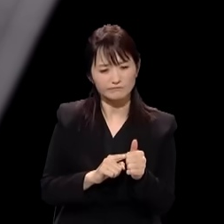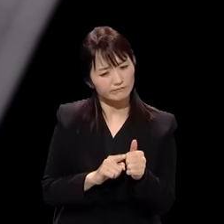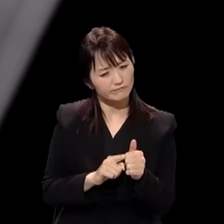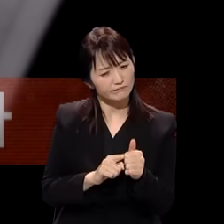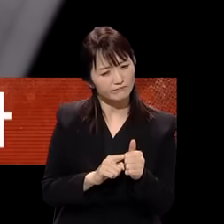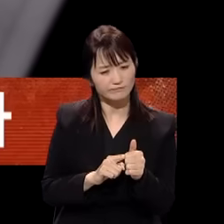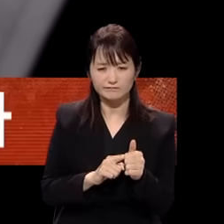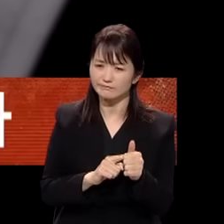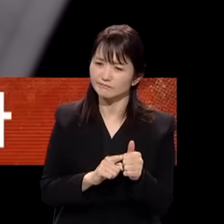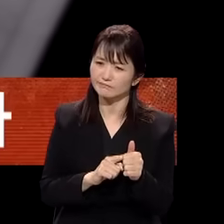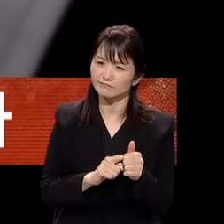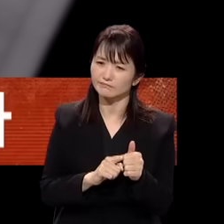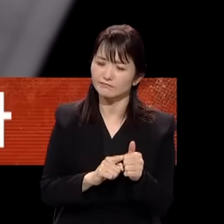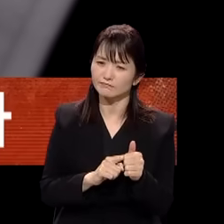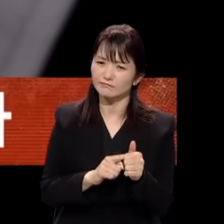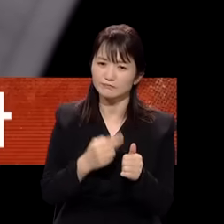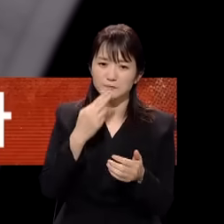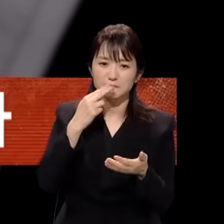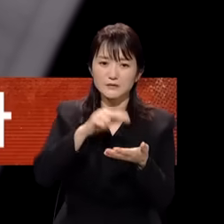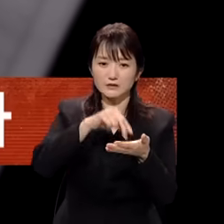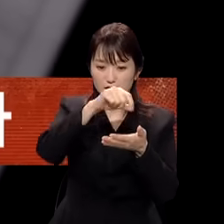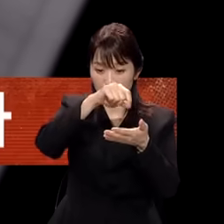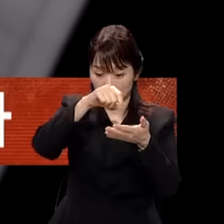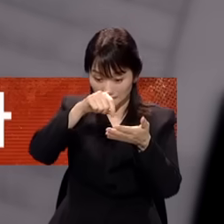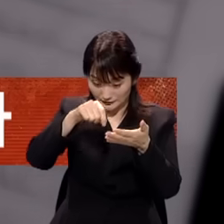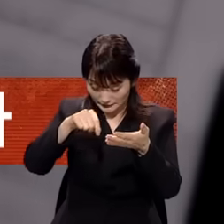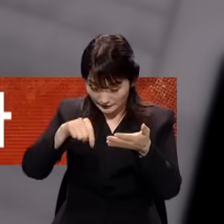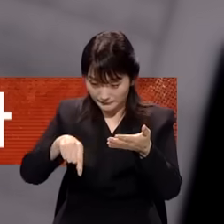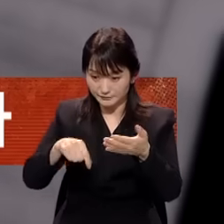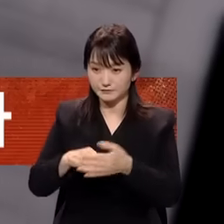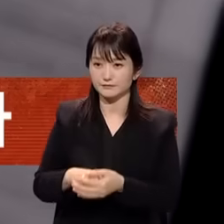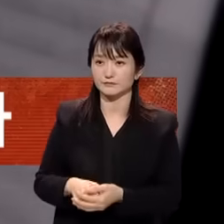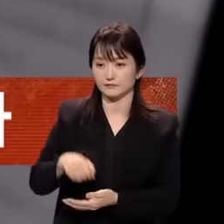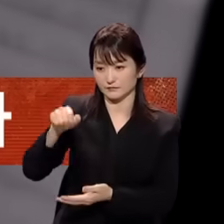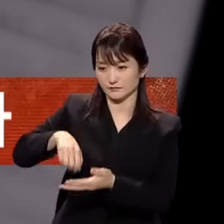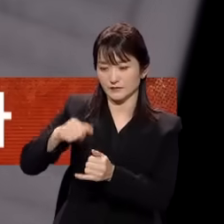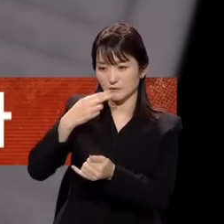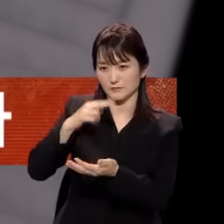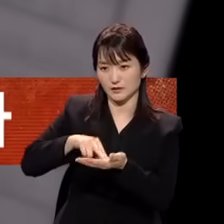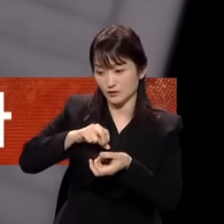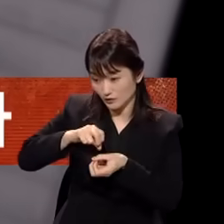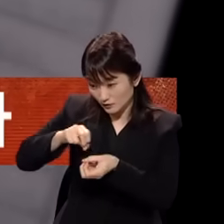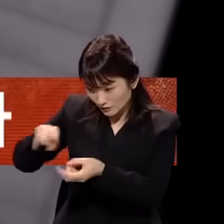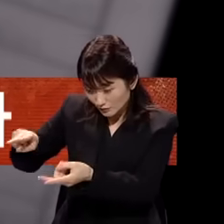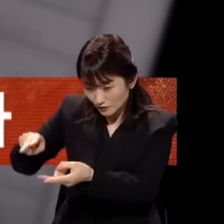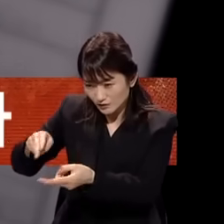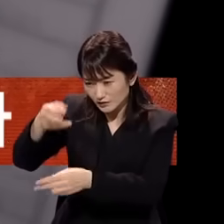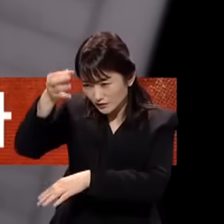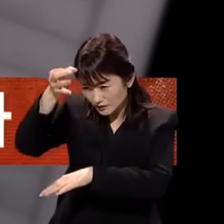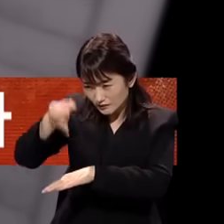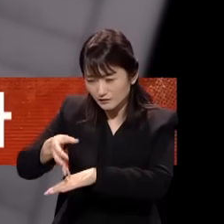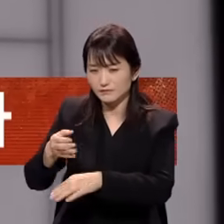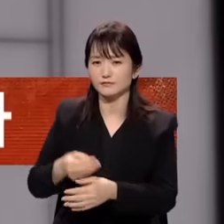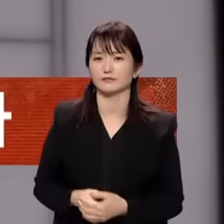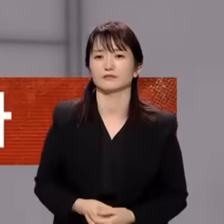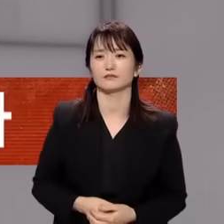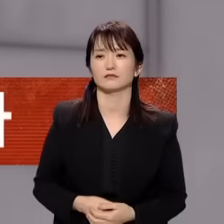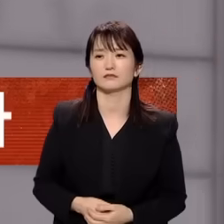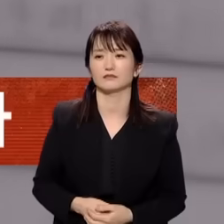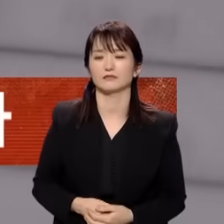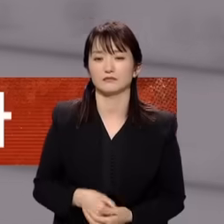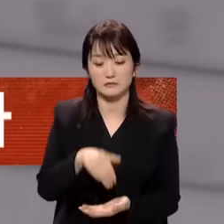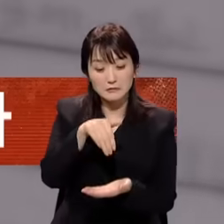이해가 안 가는데 그러면서 편지 말미에는 아, 판사님한테만 편지 보내 죄송하다. 그러니까 처음에 반성한다는 게 판사에게만 반성문을